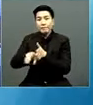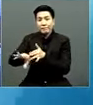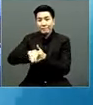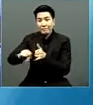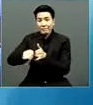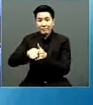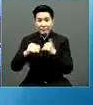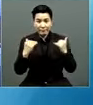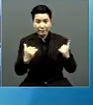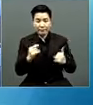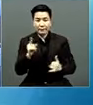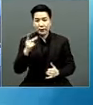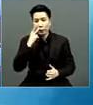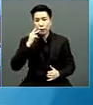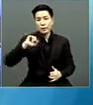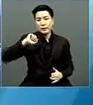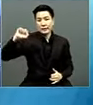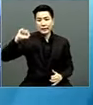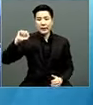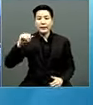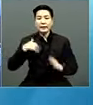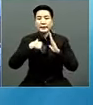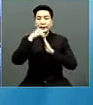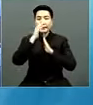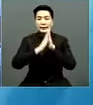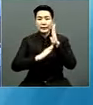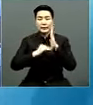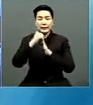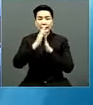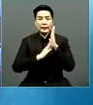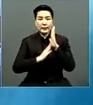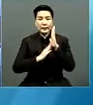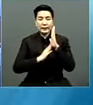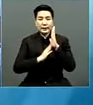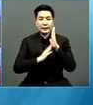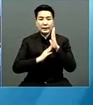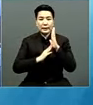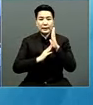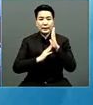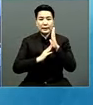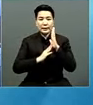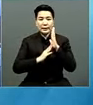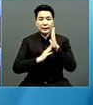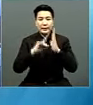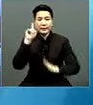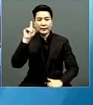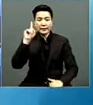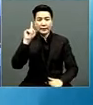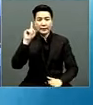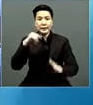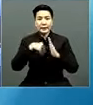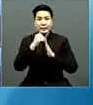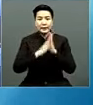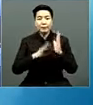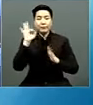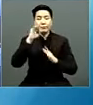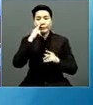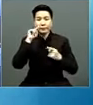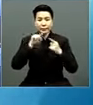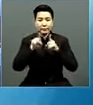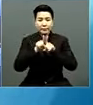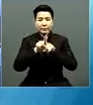าซ้ายมือสุดนะครับที่เป็นฉากทัศน์1เนี่ยก็คือใช้สถานการณ์ปัจจุบันที่มีการคว